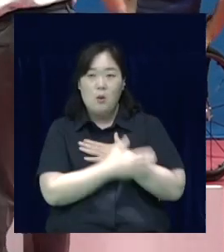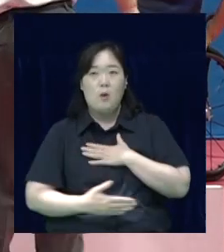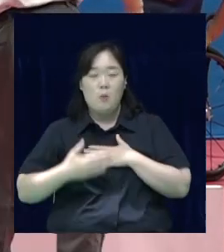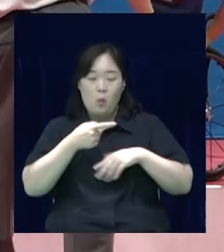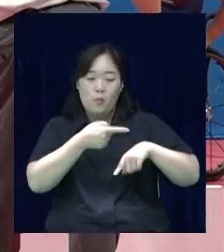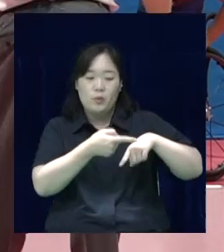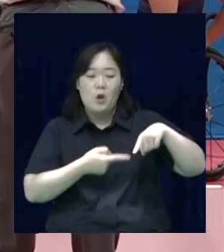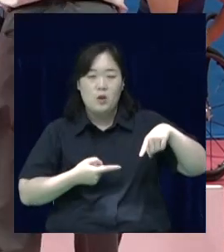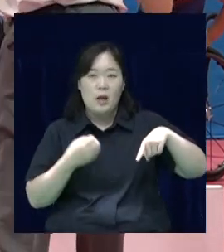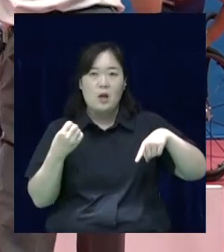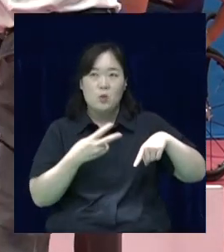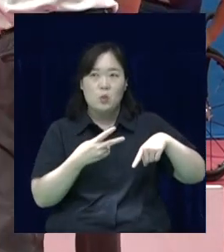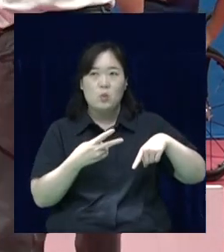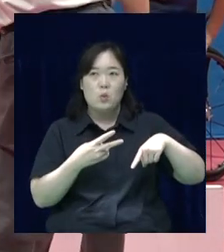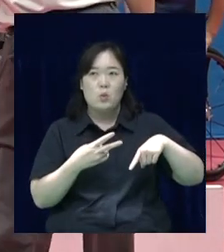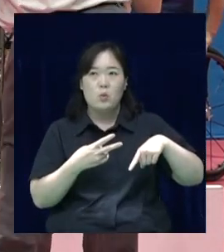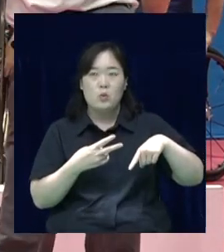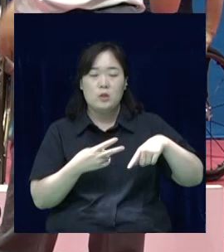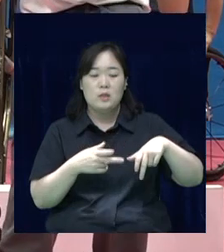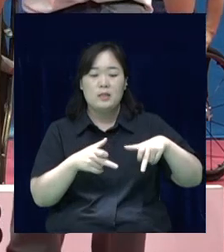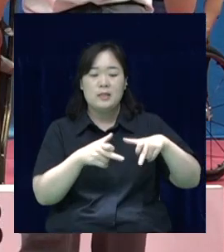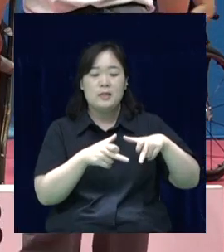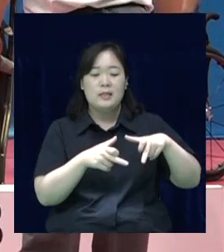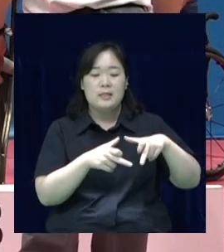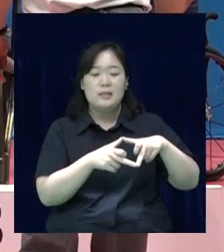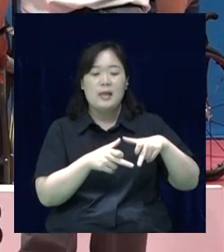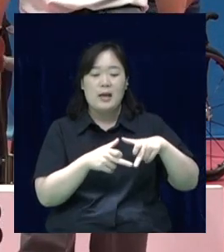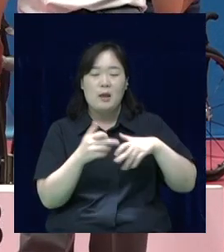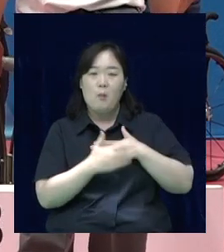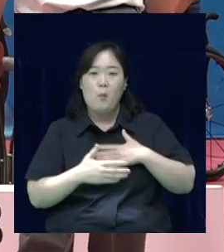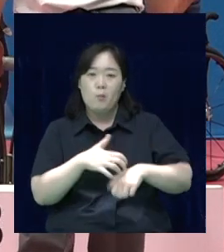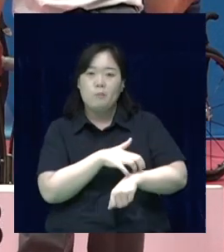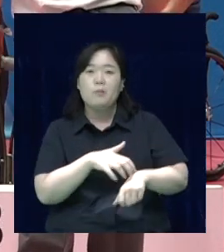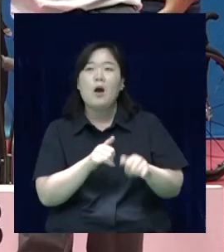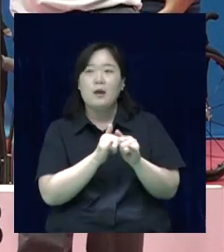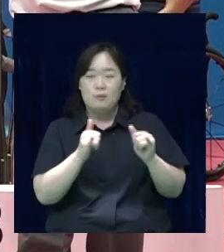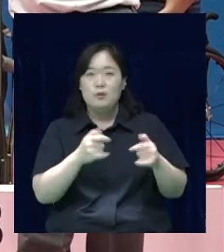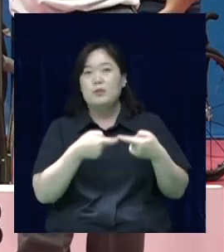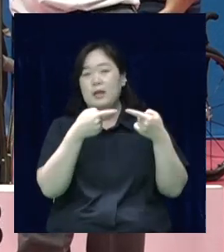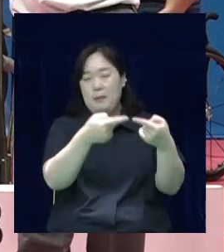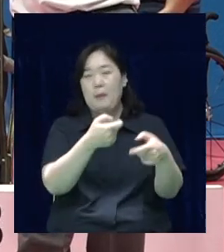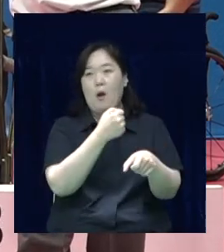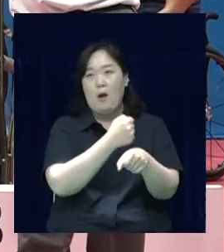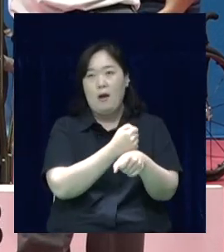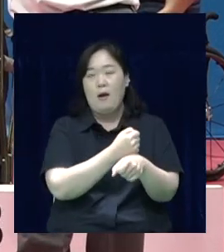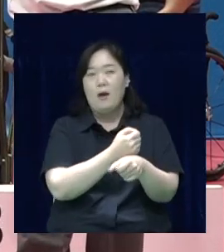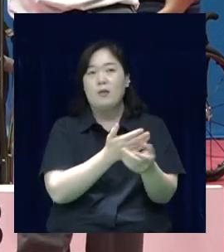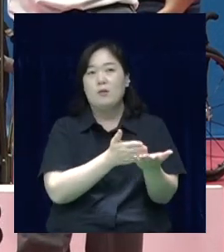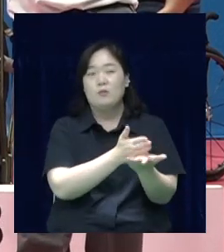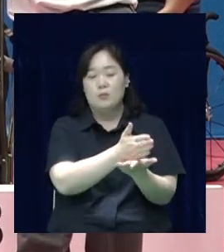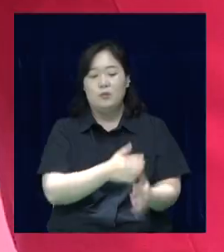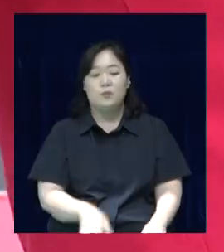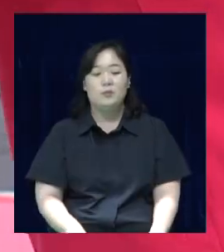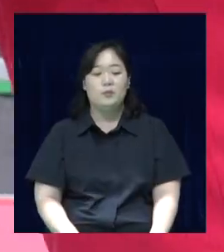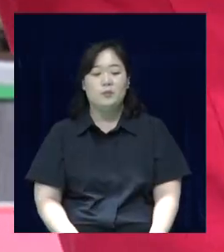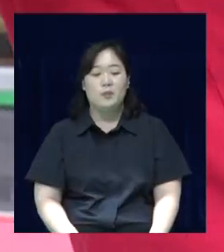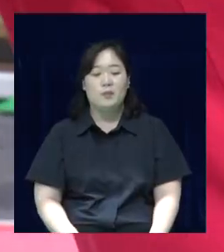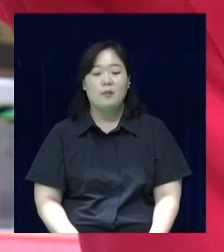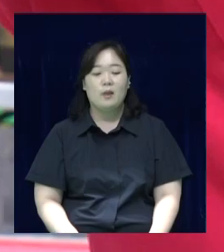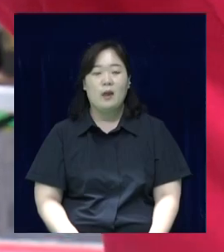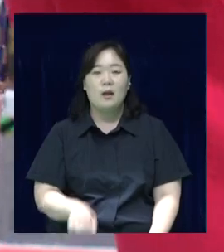또는 기타 최소 장애를 가진 선수들이 출전하는 부분이라고 보시면 됩니다. 네, 그래서 지금은 딱 봤을 때 일단은 이 선수들이